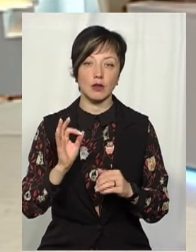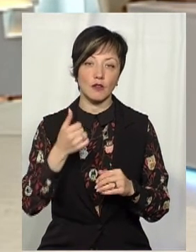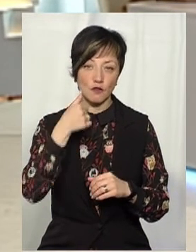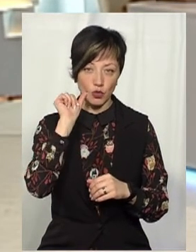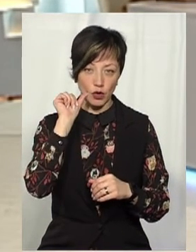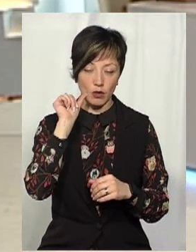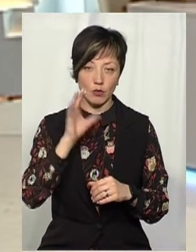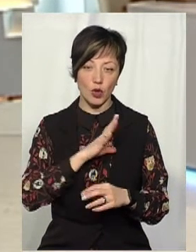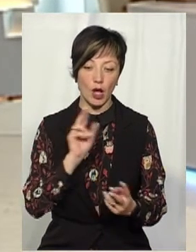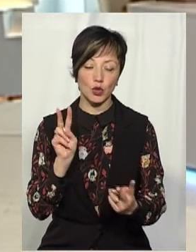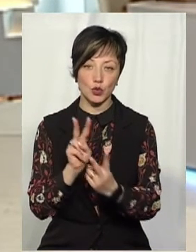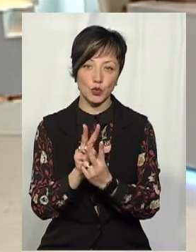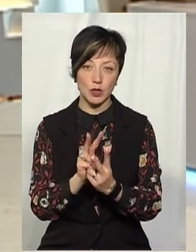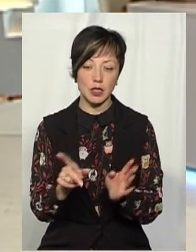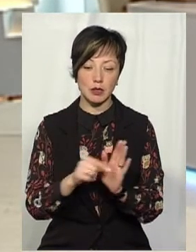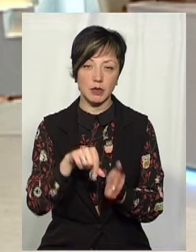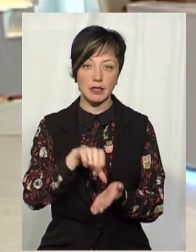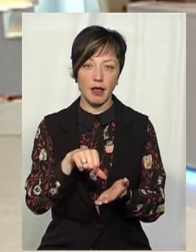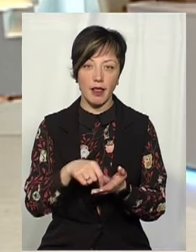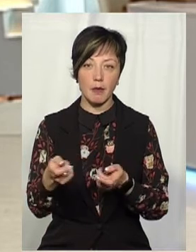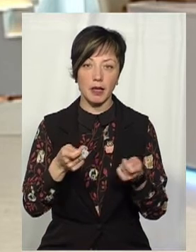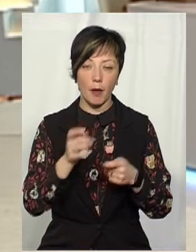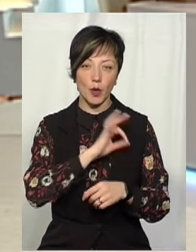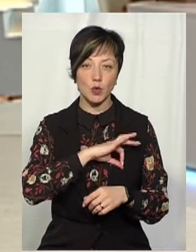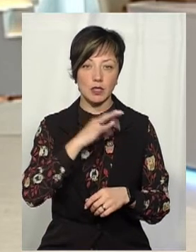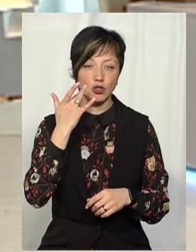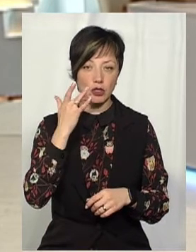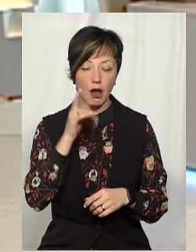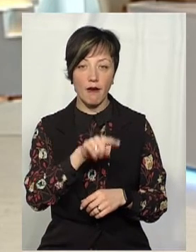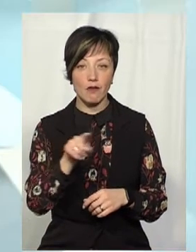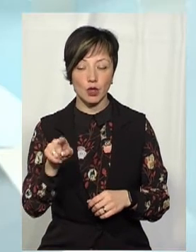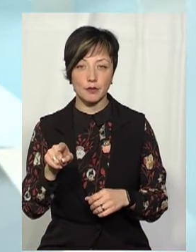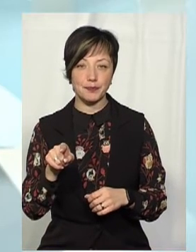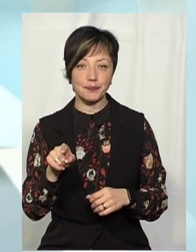от вчора була зустріч з представниками Департаменту юстиції США, вони